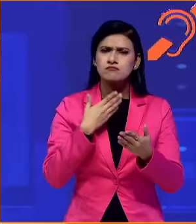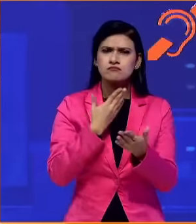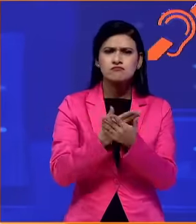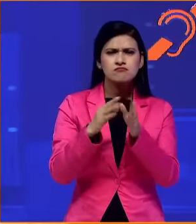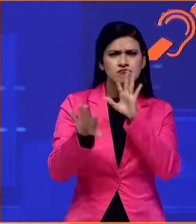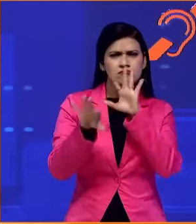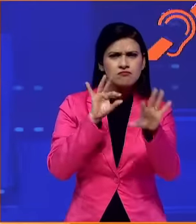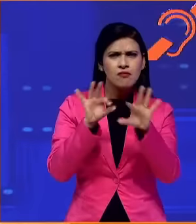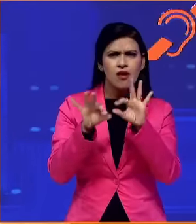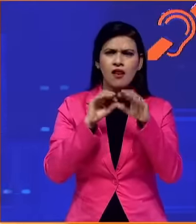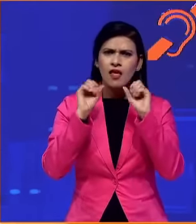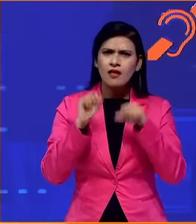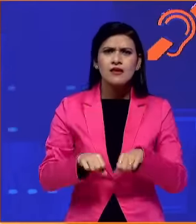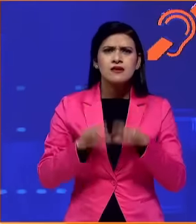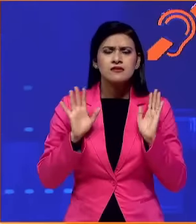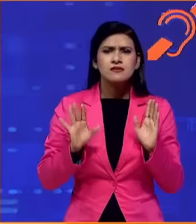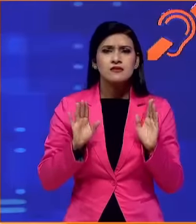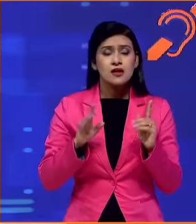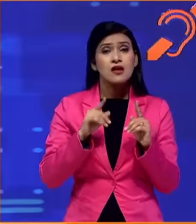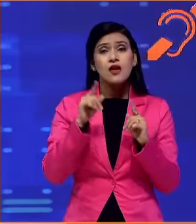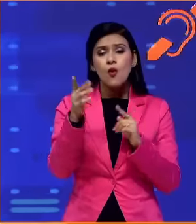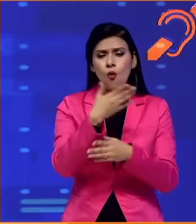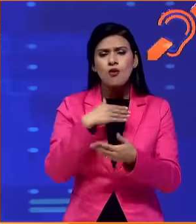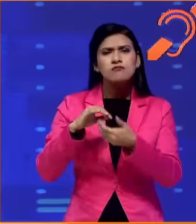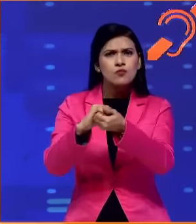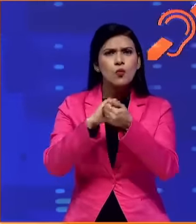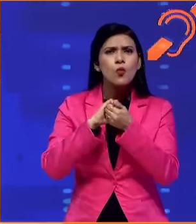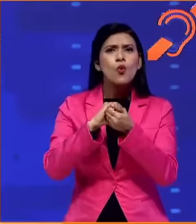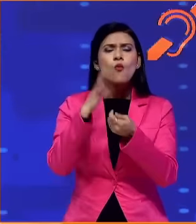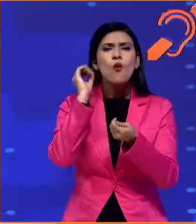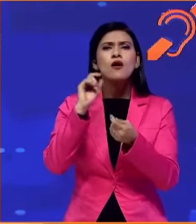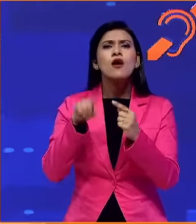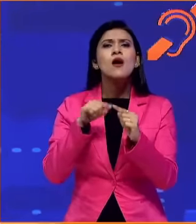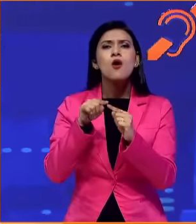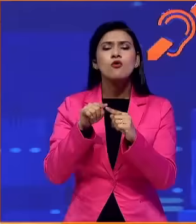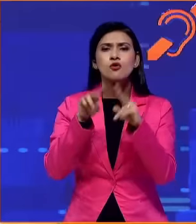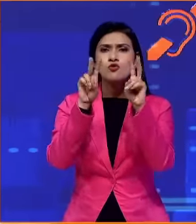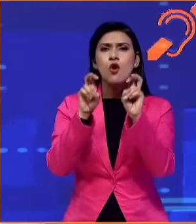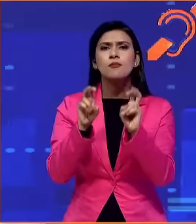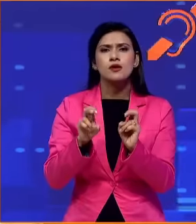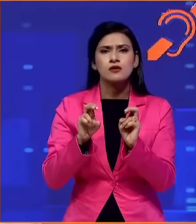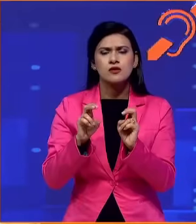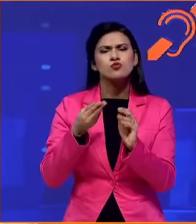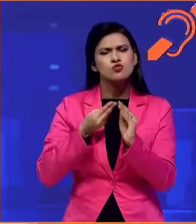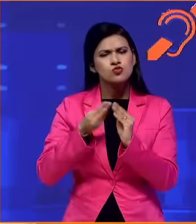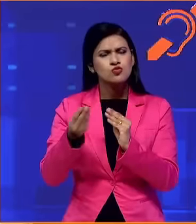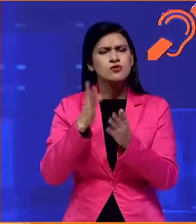इसीलिएहमाराभारतगठबंधन मुद्दोंकोध्यानमेंरखकरबनायागयाहै,औरहमजल्दही सबकुछसुलझालेंगेऔरसीटबंटवारेकोअंतिमरूपदेदेंगे।क्या